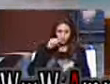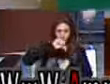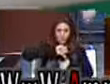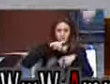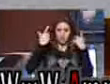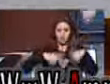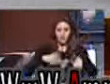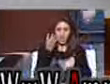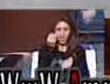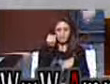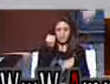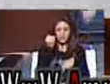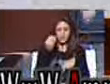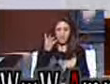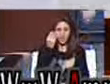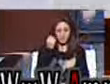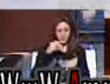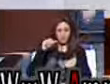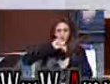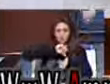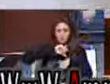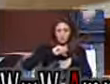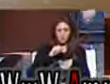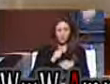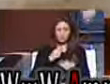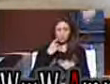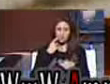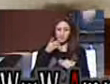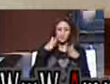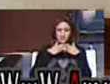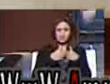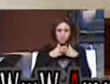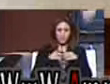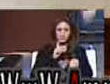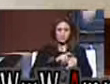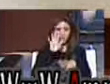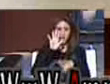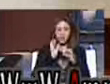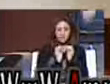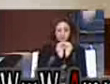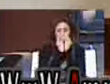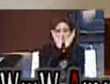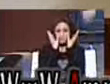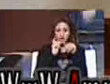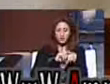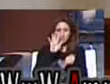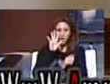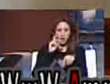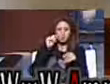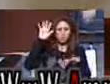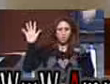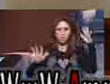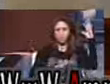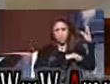الأربعين، وبتفتيش هذه المقبرة الساعة 5 فجرا بالرغم من العواصف الترابية الشديدة